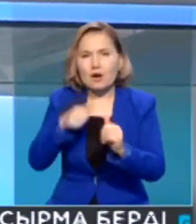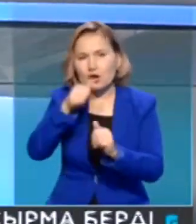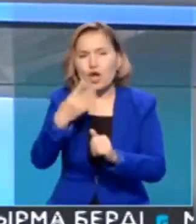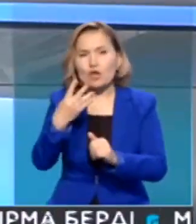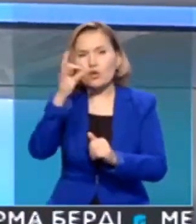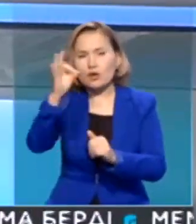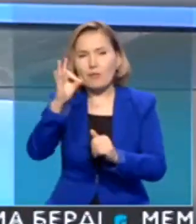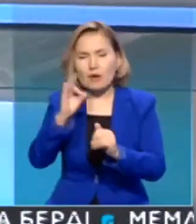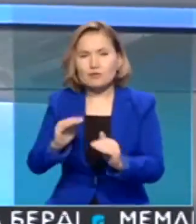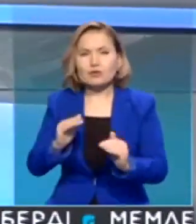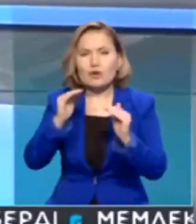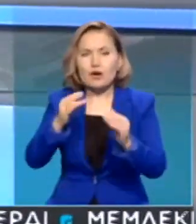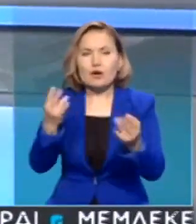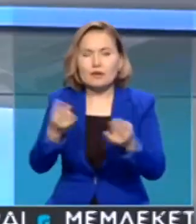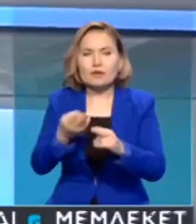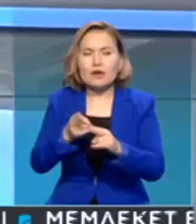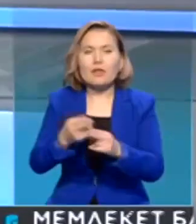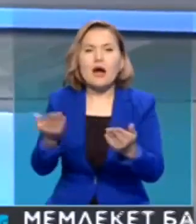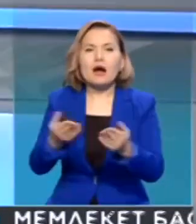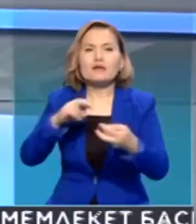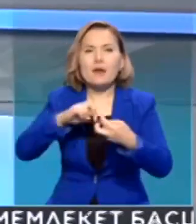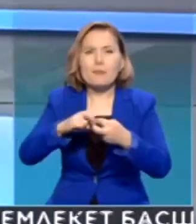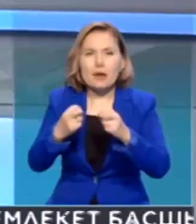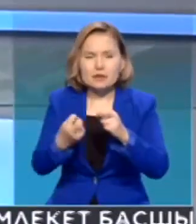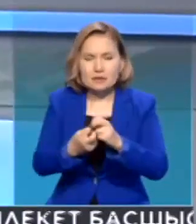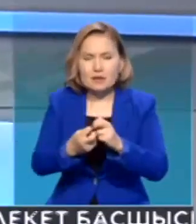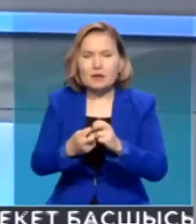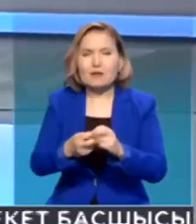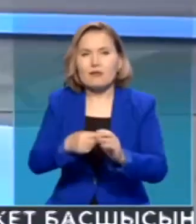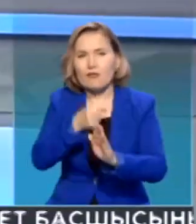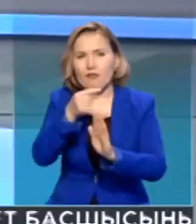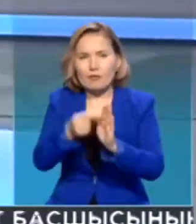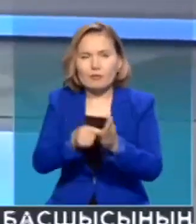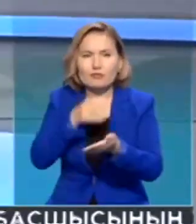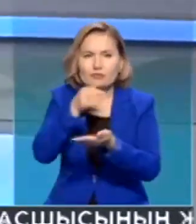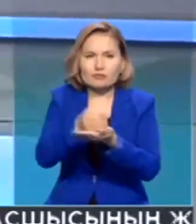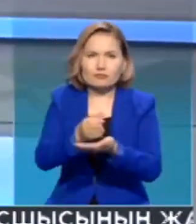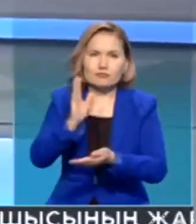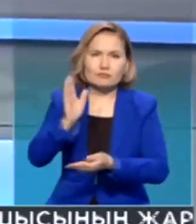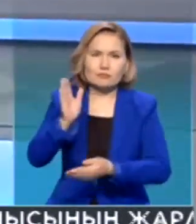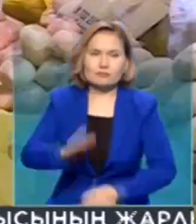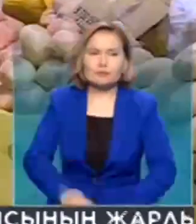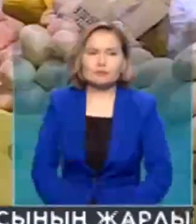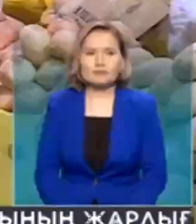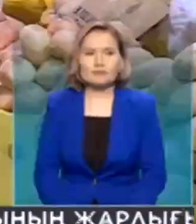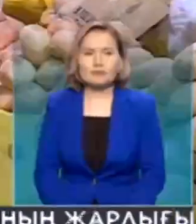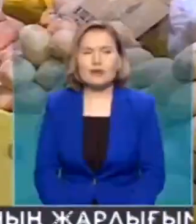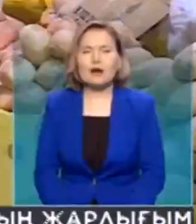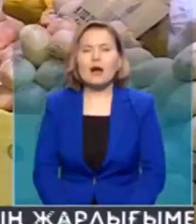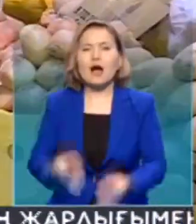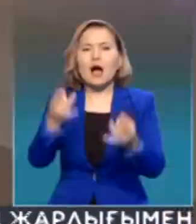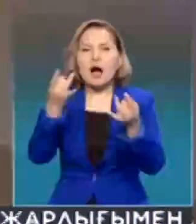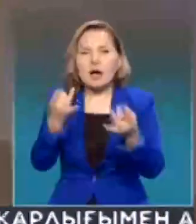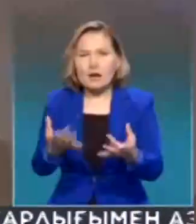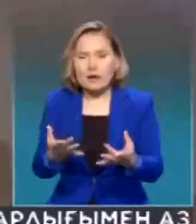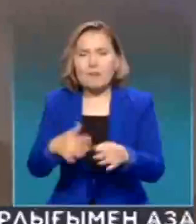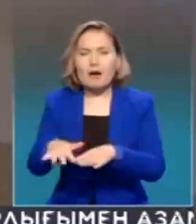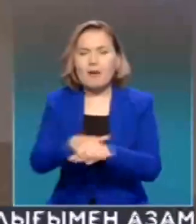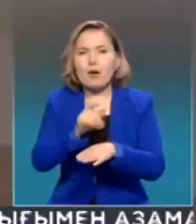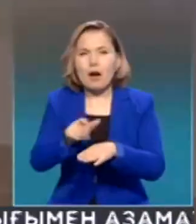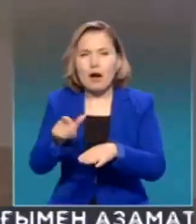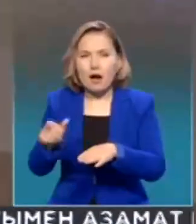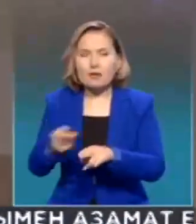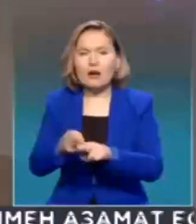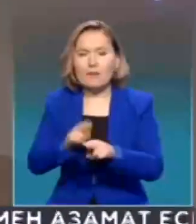4%-дан түсірмеу. Тағы қандай мәселе көтерілді? Әріптесім толығырақ айтсын. Қарапайым халық инфляцияны азық-түлік